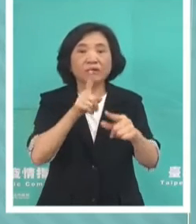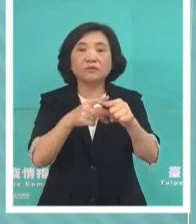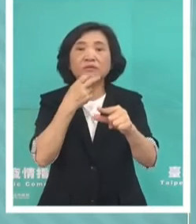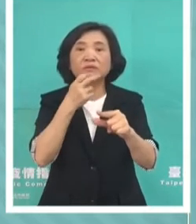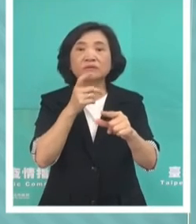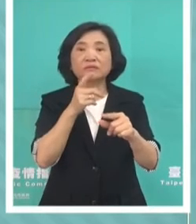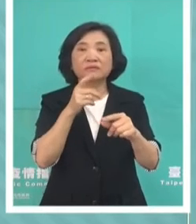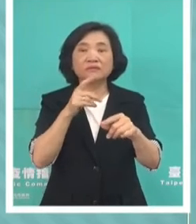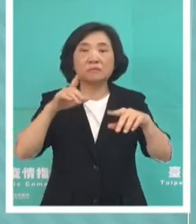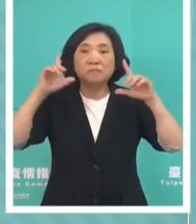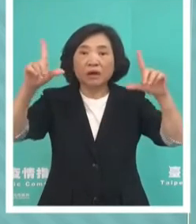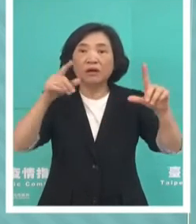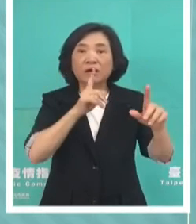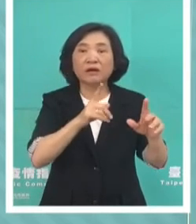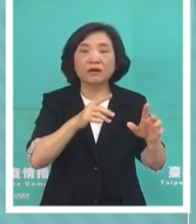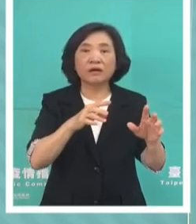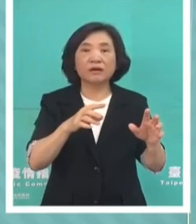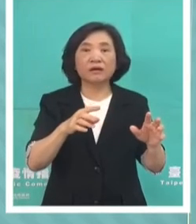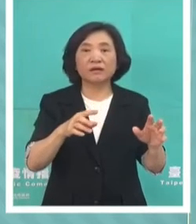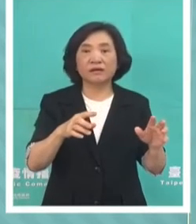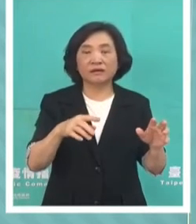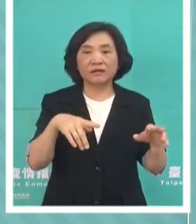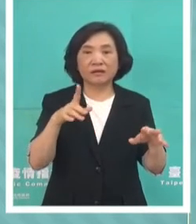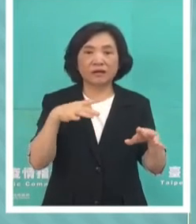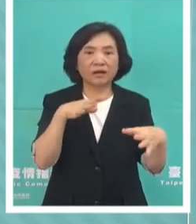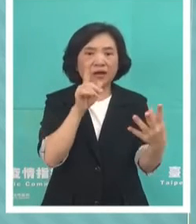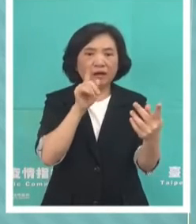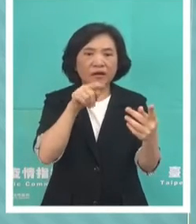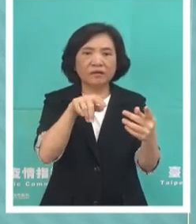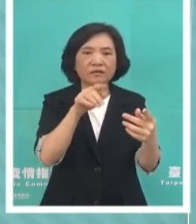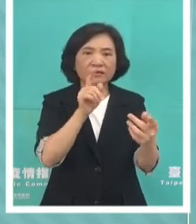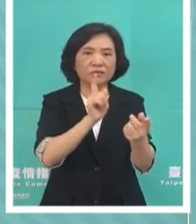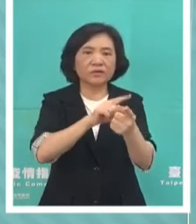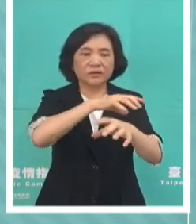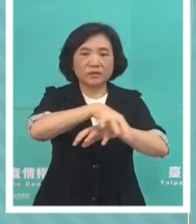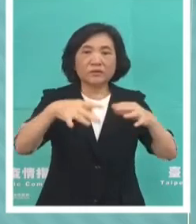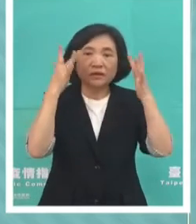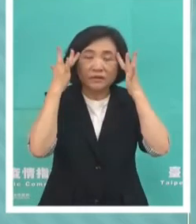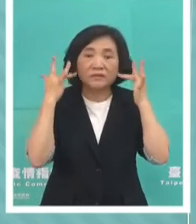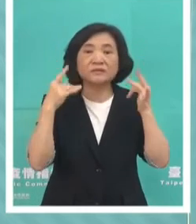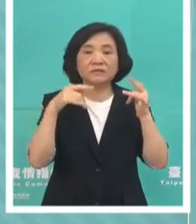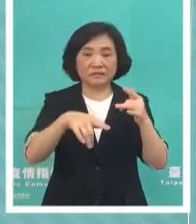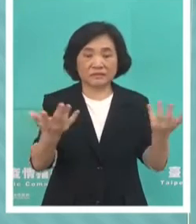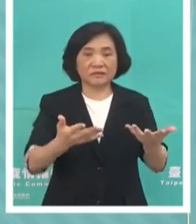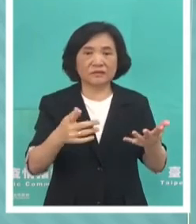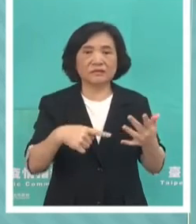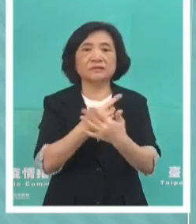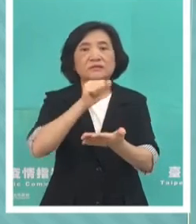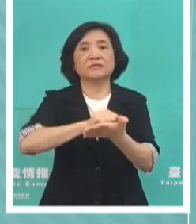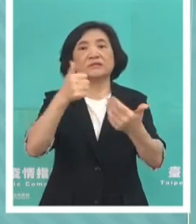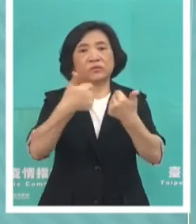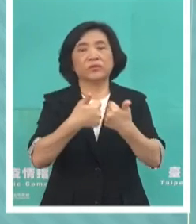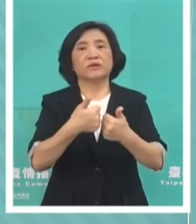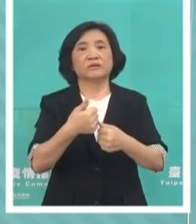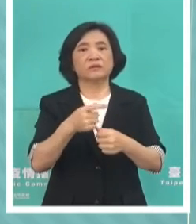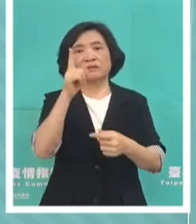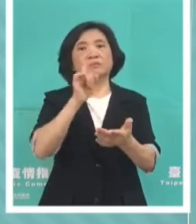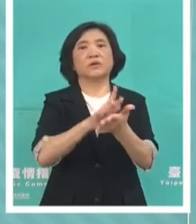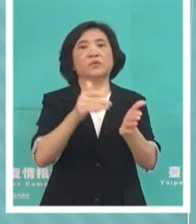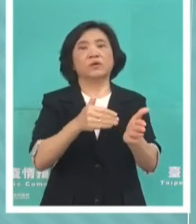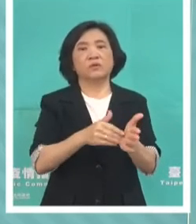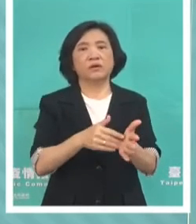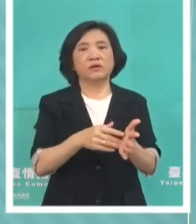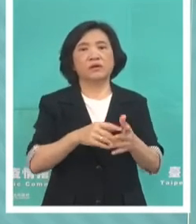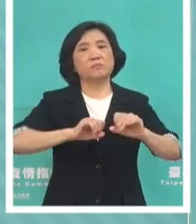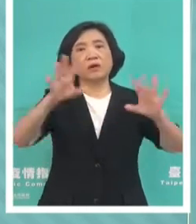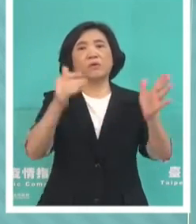讲说，他面对这件事情，他只是要来开记者会，没有工作会议哦，啊，开完记者会